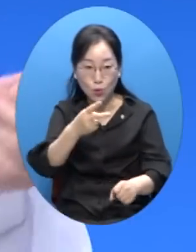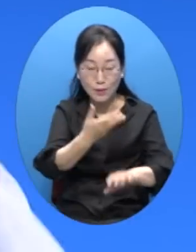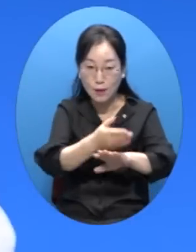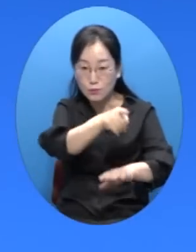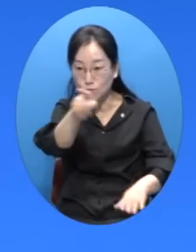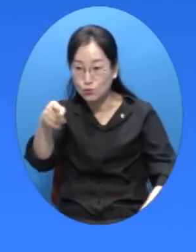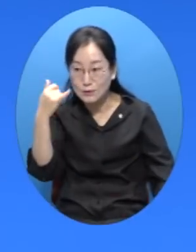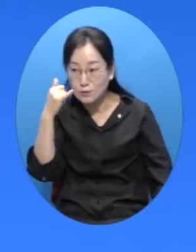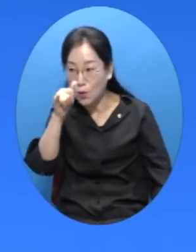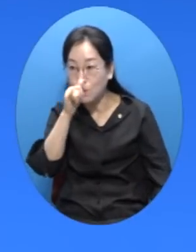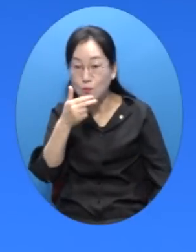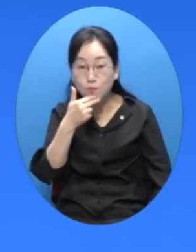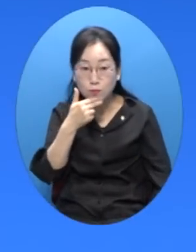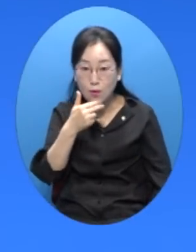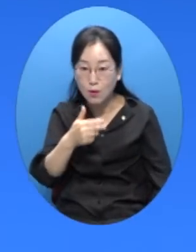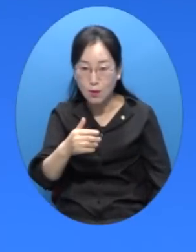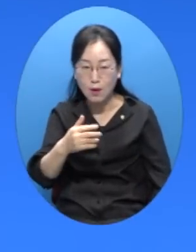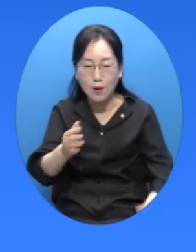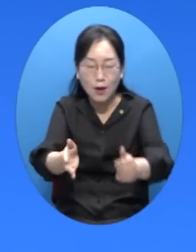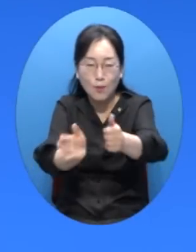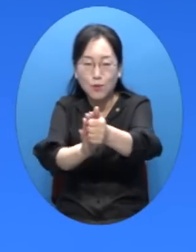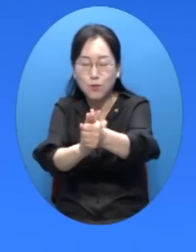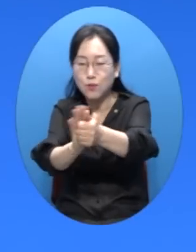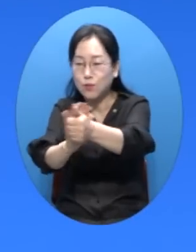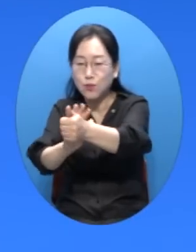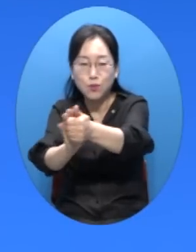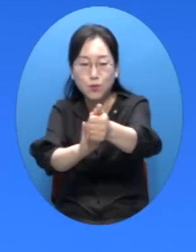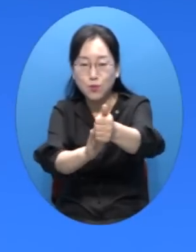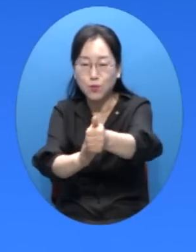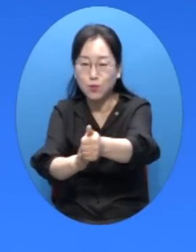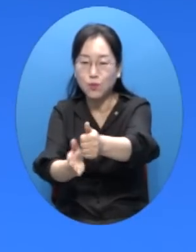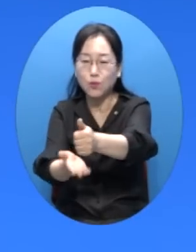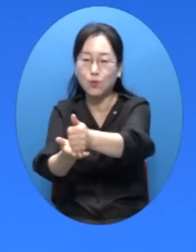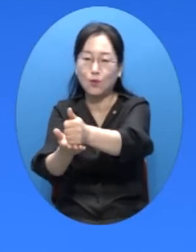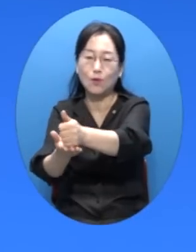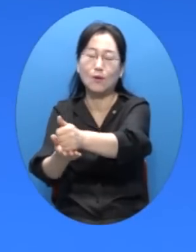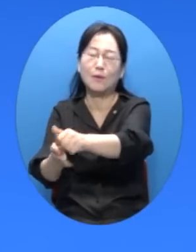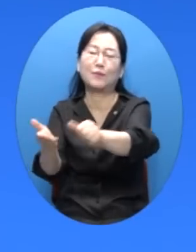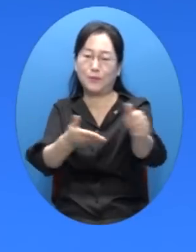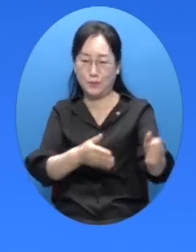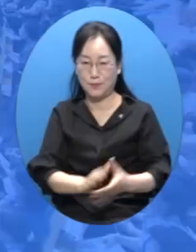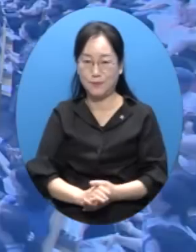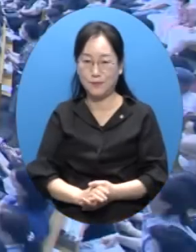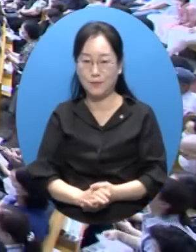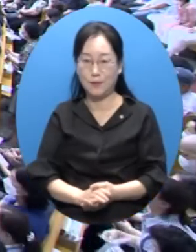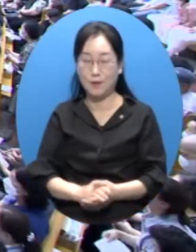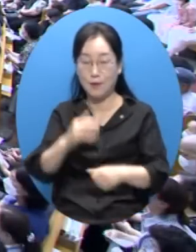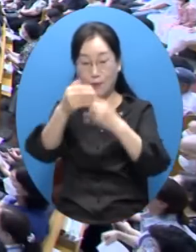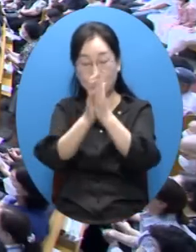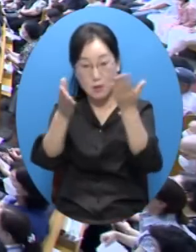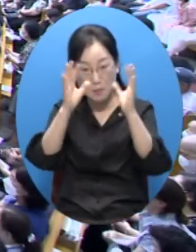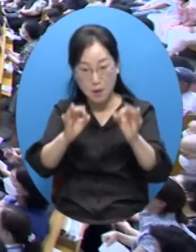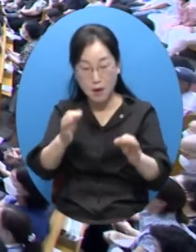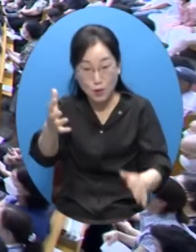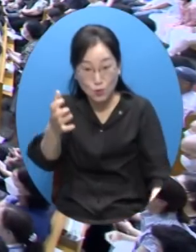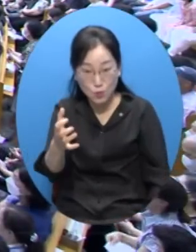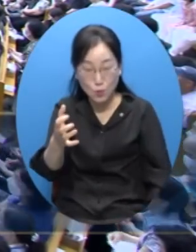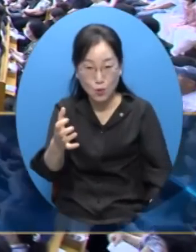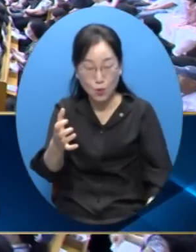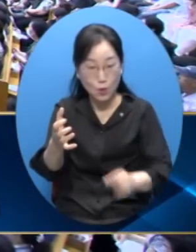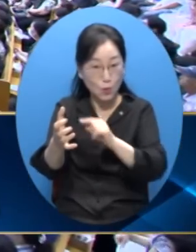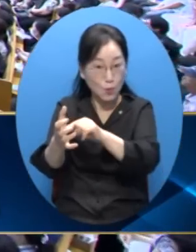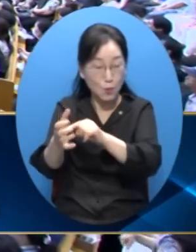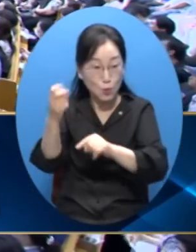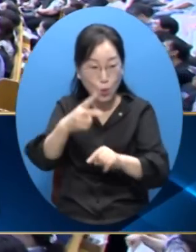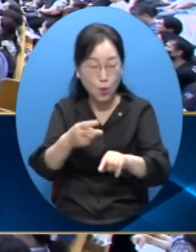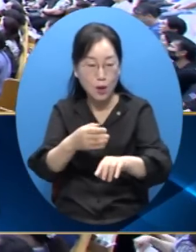그들을 격려해서 그들이 다시 회복될 수 있도록 우리가 그들을 도와야 되는 것입니다. 근데 성경을 보니까 손 마른 사람과 함께 예수님을 고발하려는